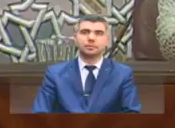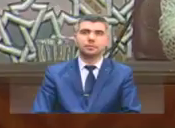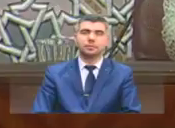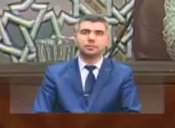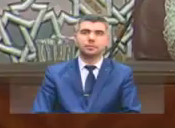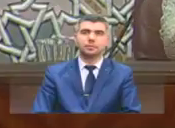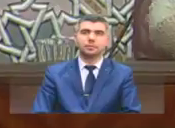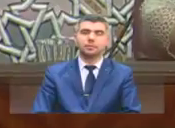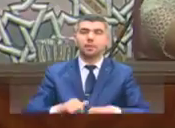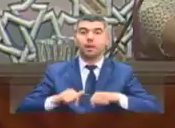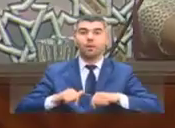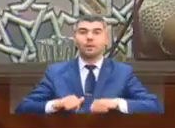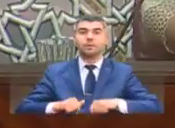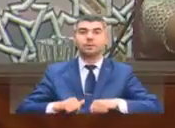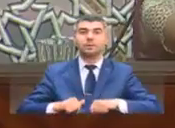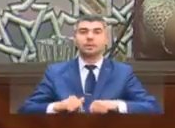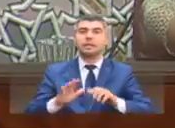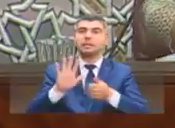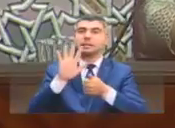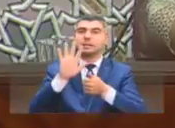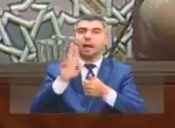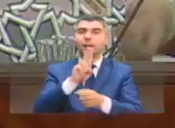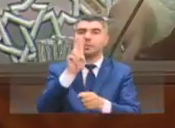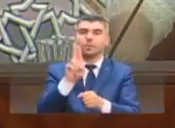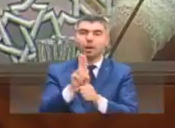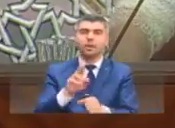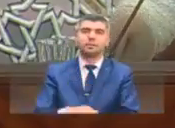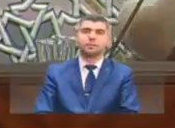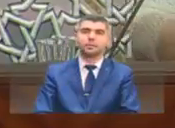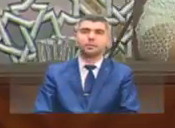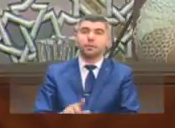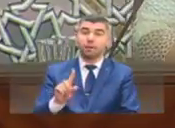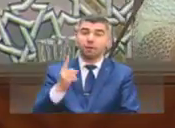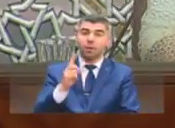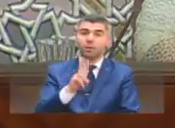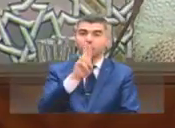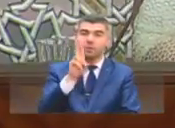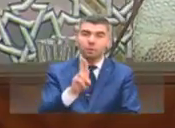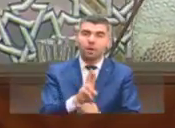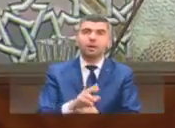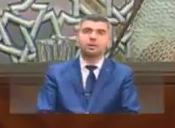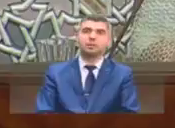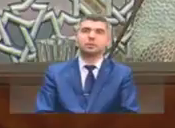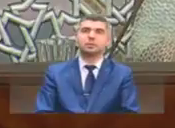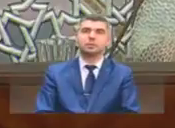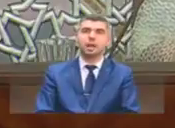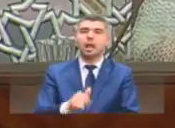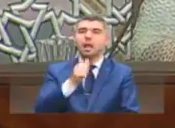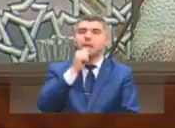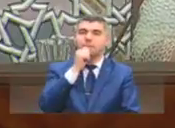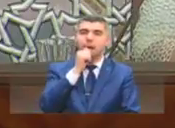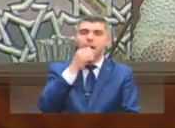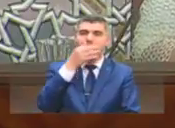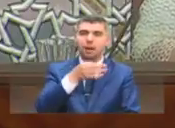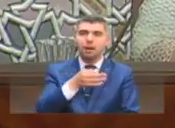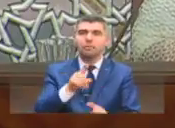سيدة كاتبة الدولة، عندكم 6 الأسئلة. السؤال الأول حول توفير الماء الصالح للشرب